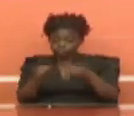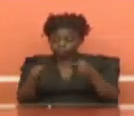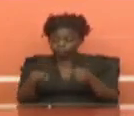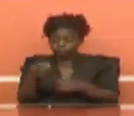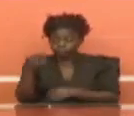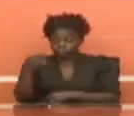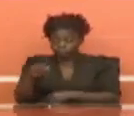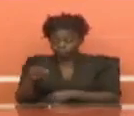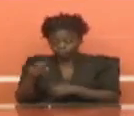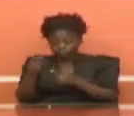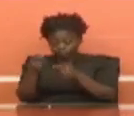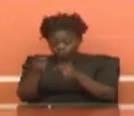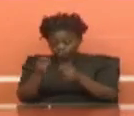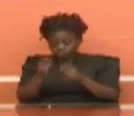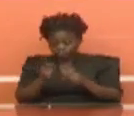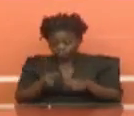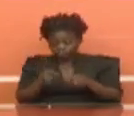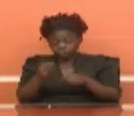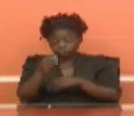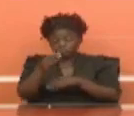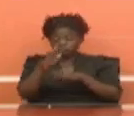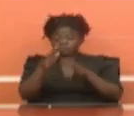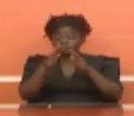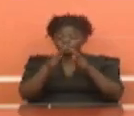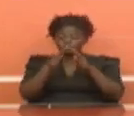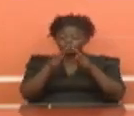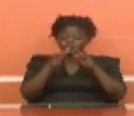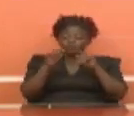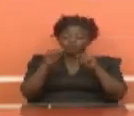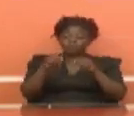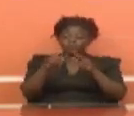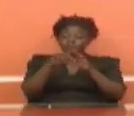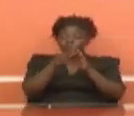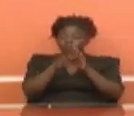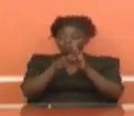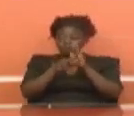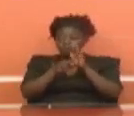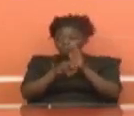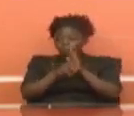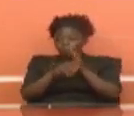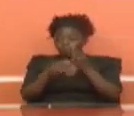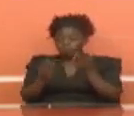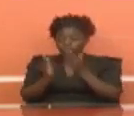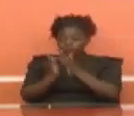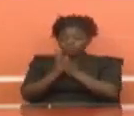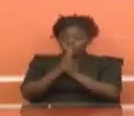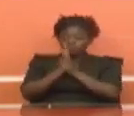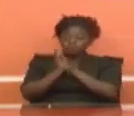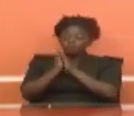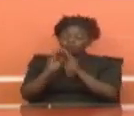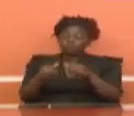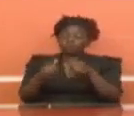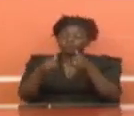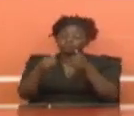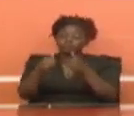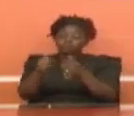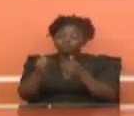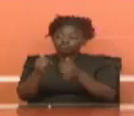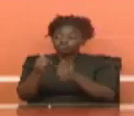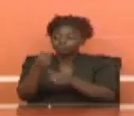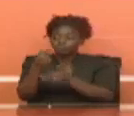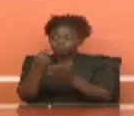zino okuzeerimira awaka wo. Olunaku olwaleero mu pulogulaamu yaffe oba mu mboozi gye tukutuusako olunaku olwa